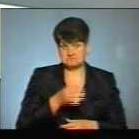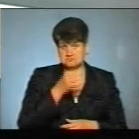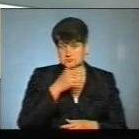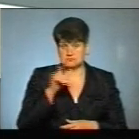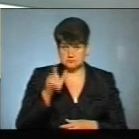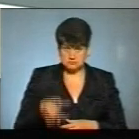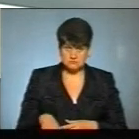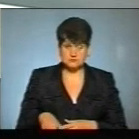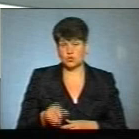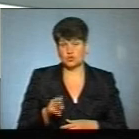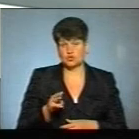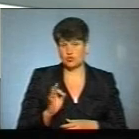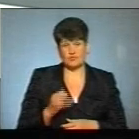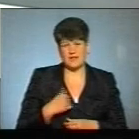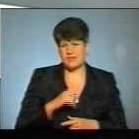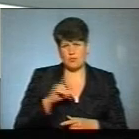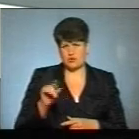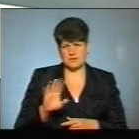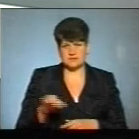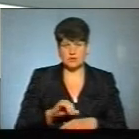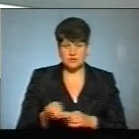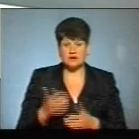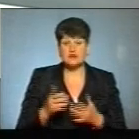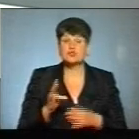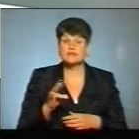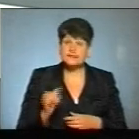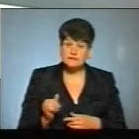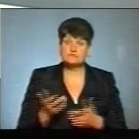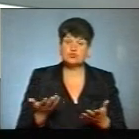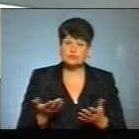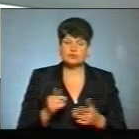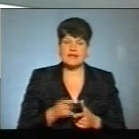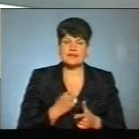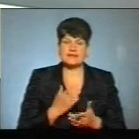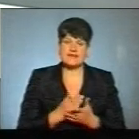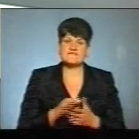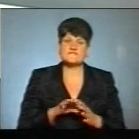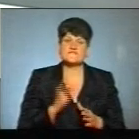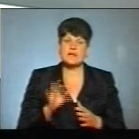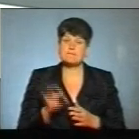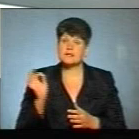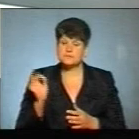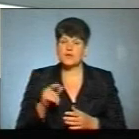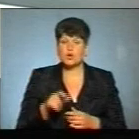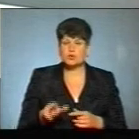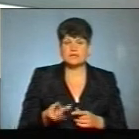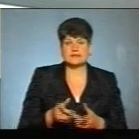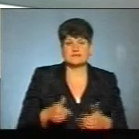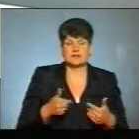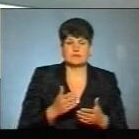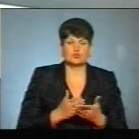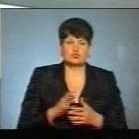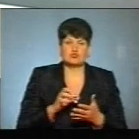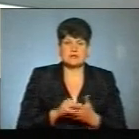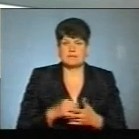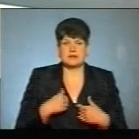то навряд ли вона поїде за кордон. Якщо ні, то звичайно, що в неї буде вибір. Ті люди, які звертаються в службу зайнятості, ми,